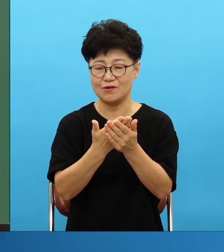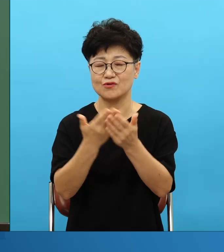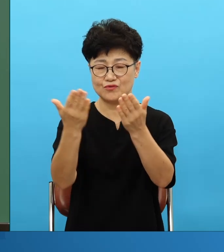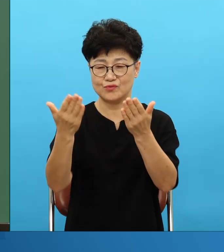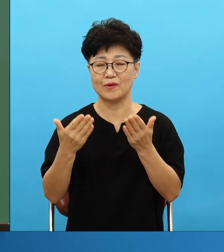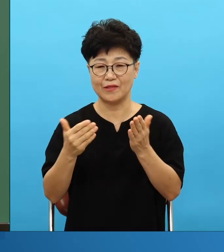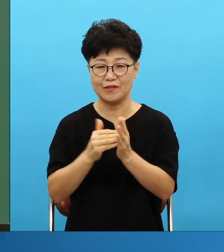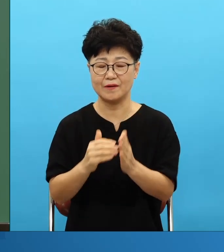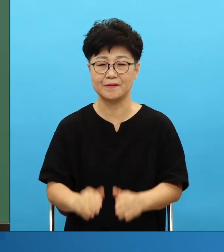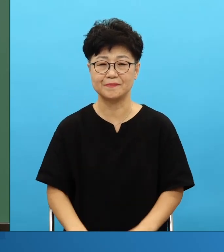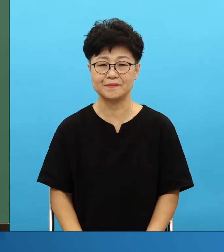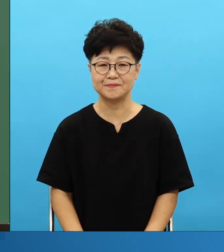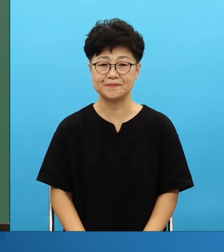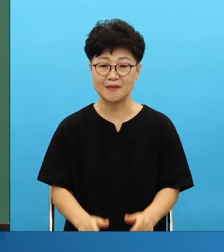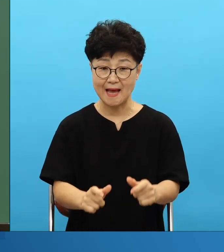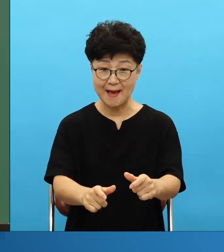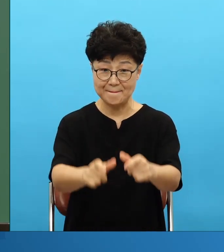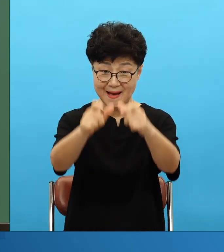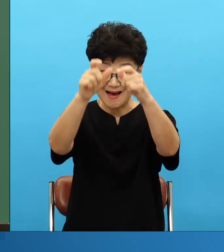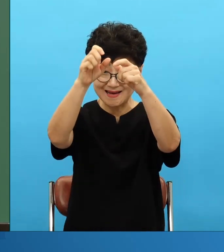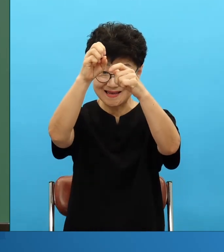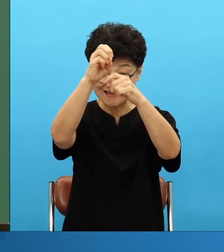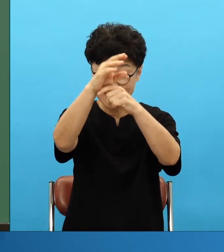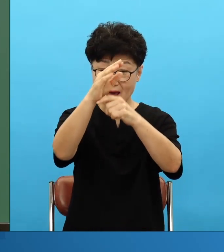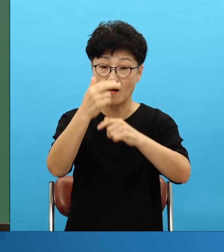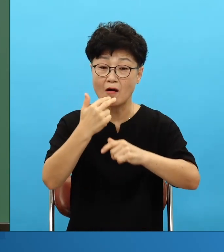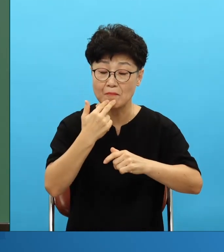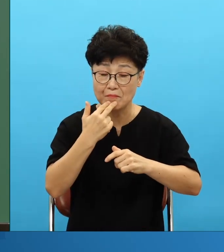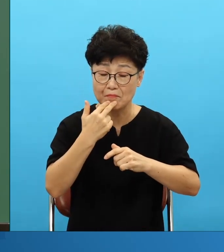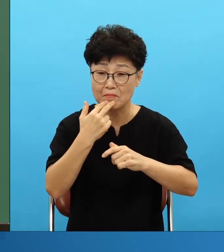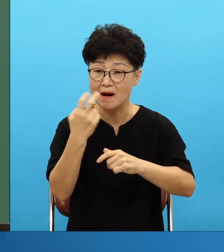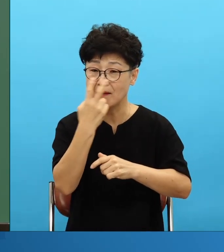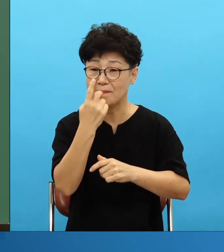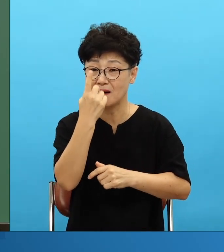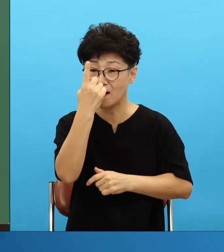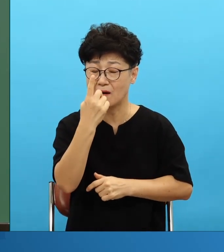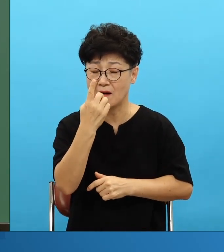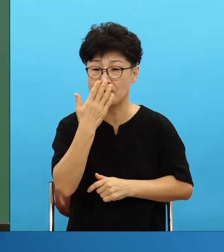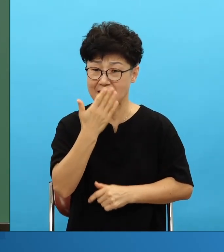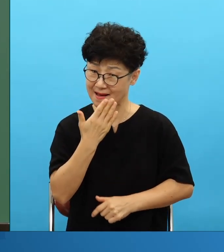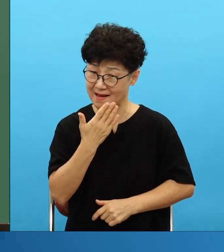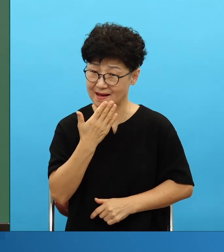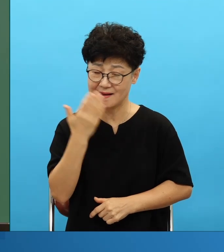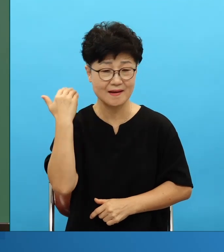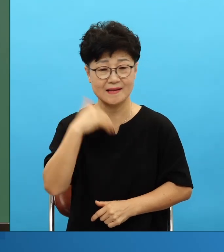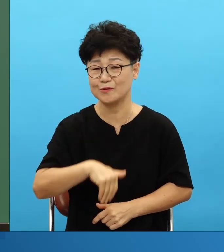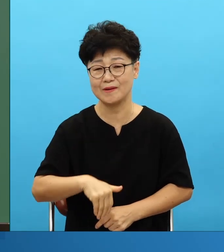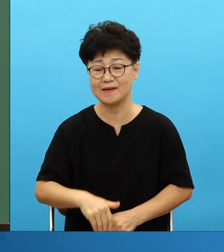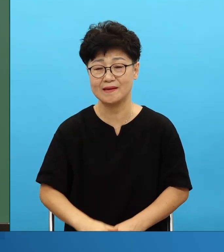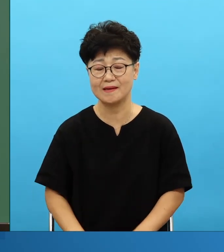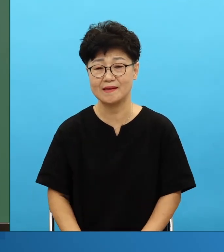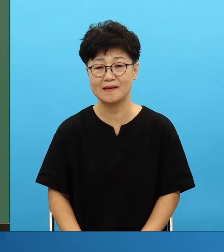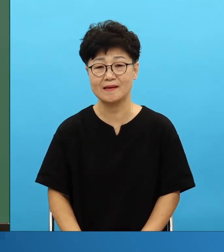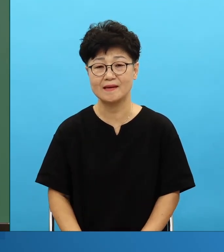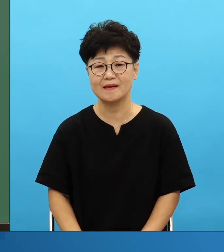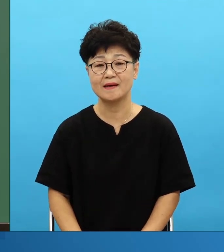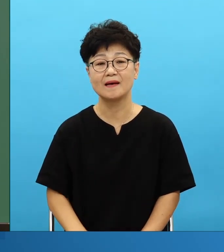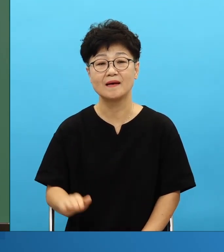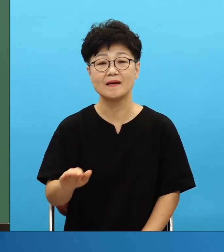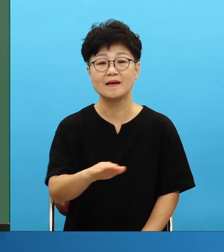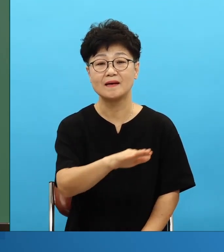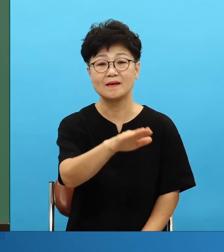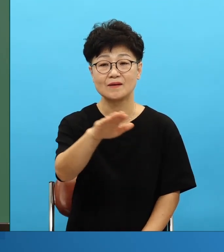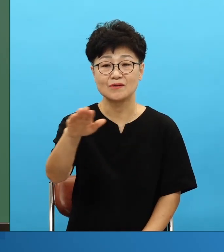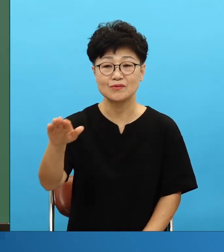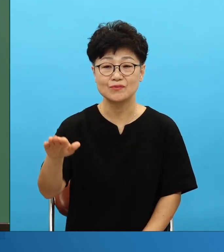망대가 없으면 파수꾼 할 수가 없잖아요. If we don't have this partisan, you cannot stand as a watchman. 우리의 망대는